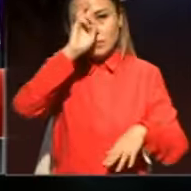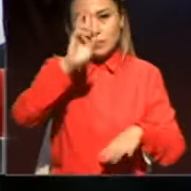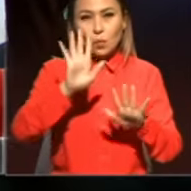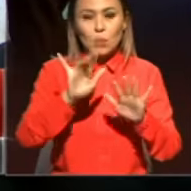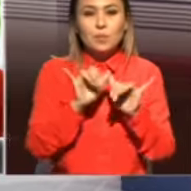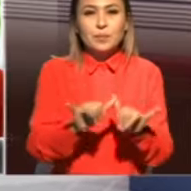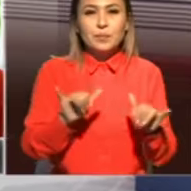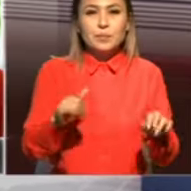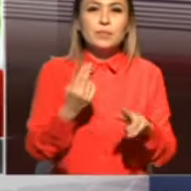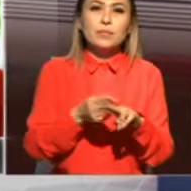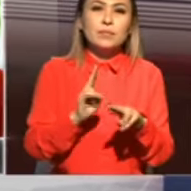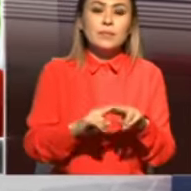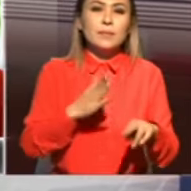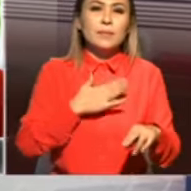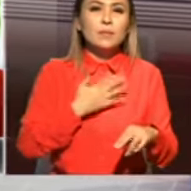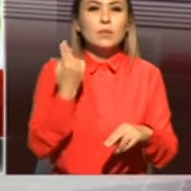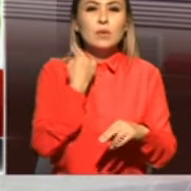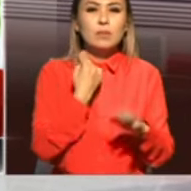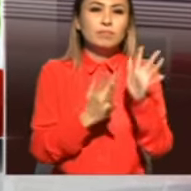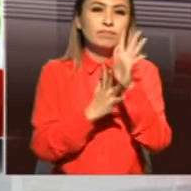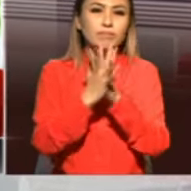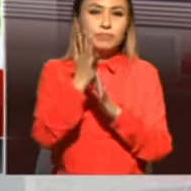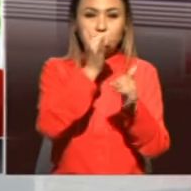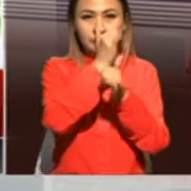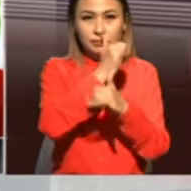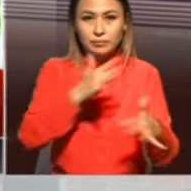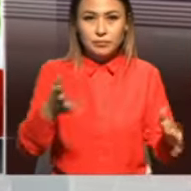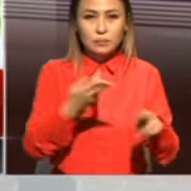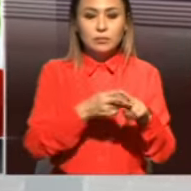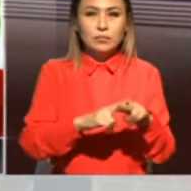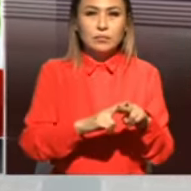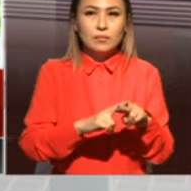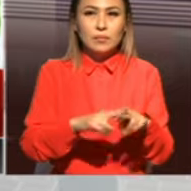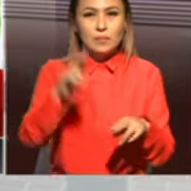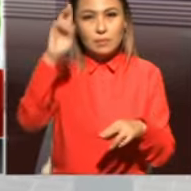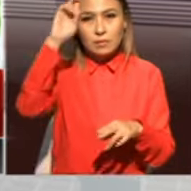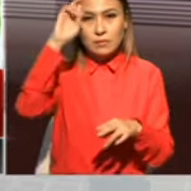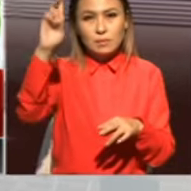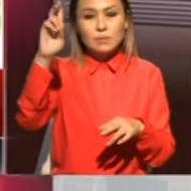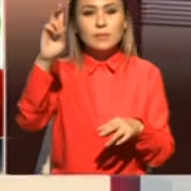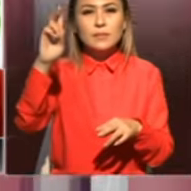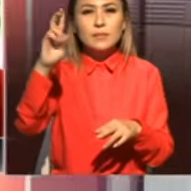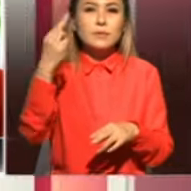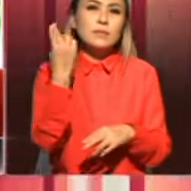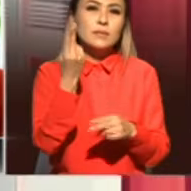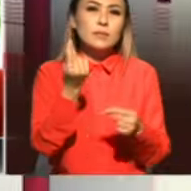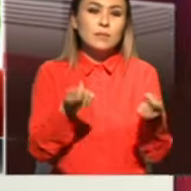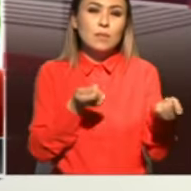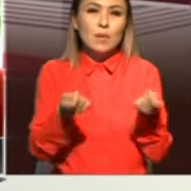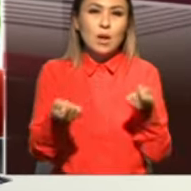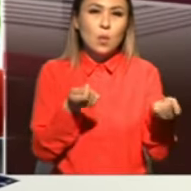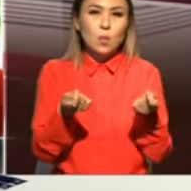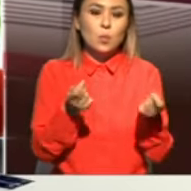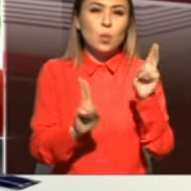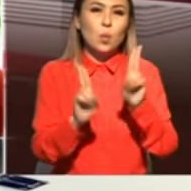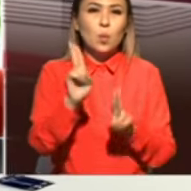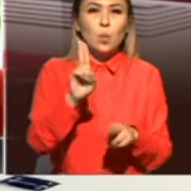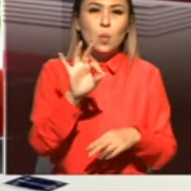жатады. Сондықтан да біз қарызды өсіре алмаймыз. Сондықтан да біздің даже мемлекеттік жаңағы қаржы басқару концепциясы